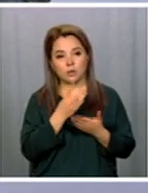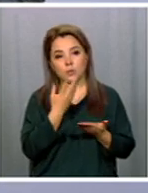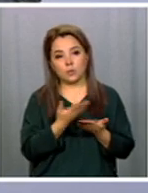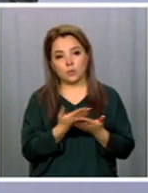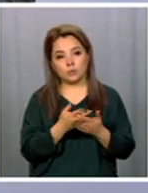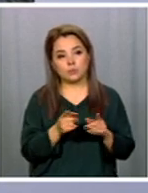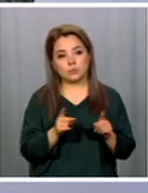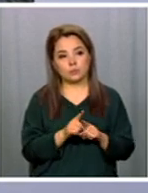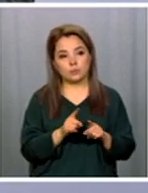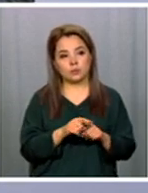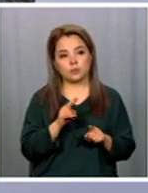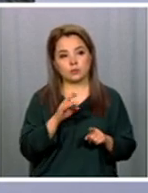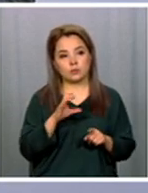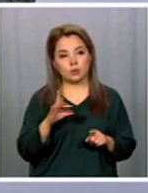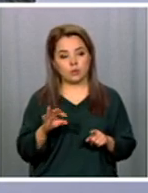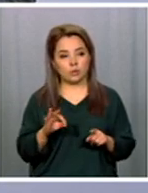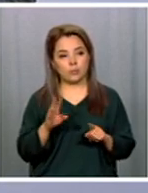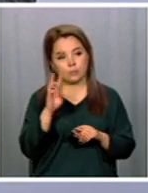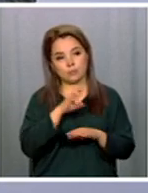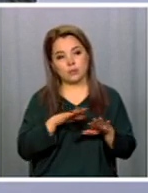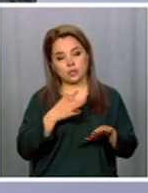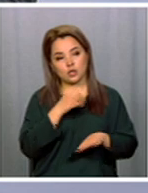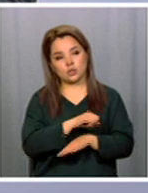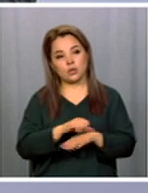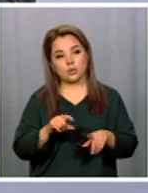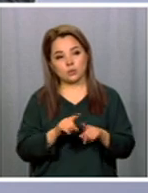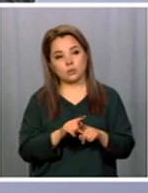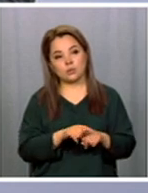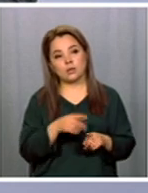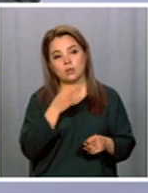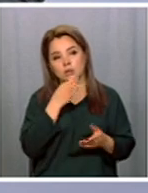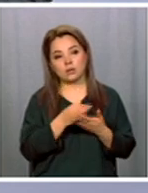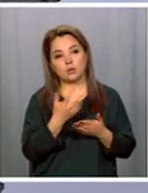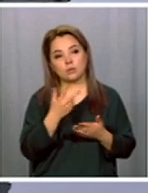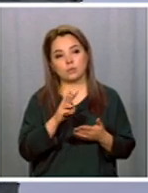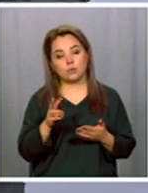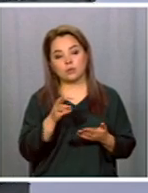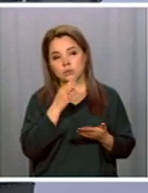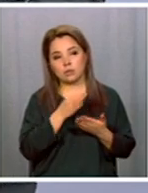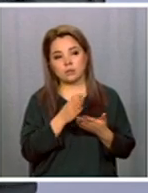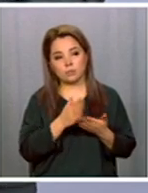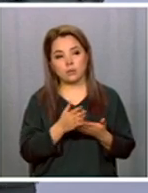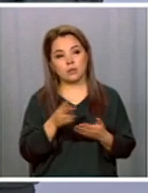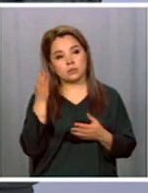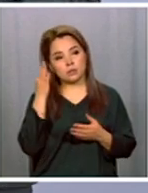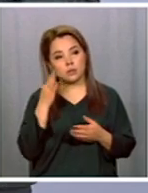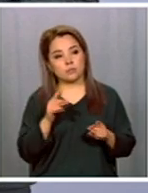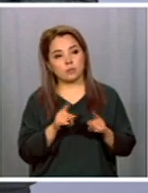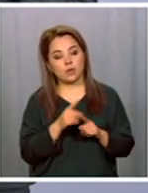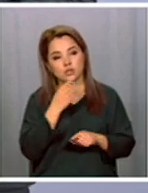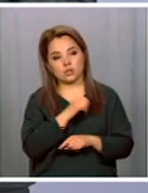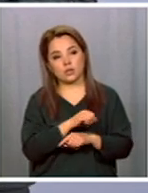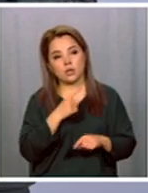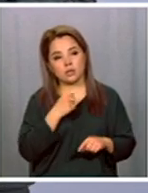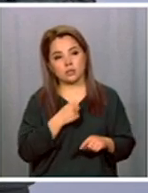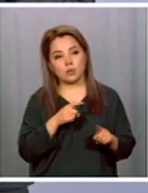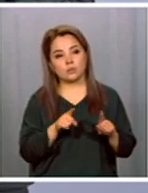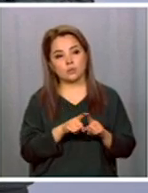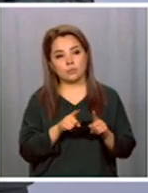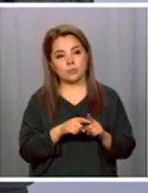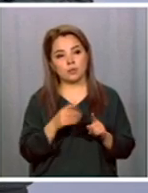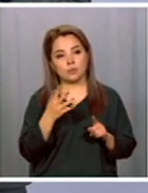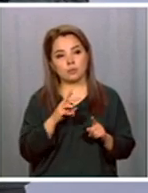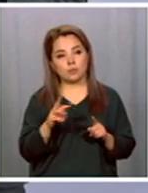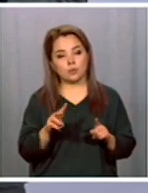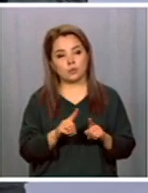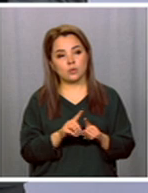яғни ксро мемлекетінің шекарадағы әскер саны 3 миллионға тең болатын болса, Германияның шекарадағы әскер саны 5 миллионға